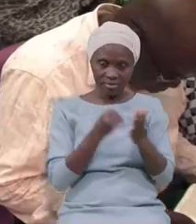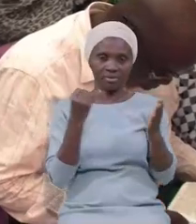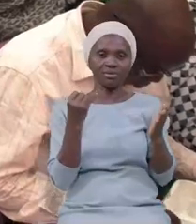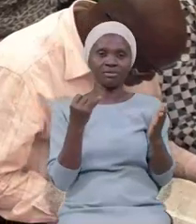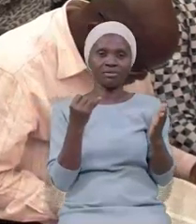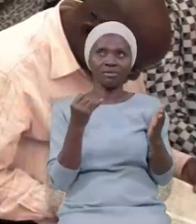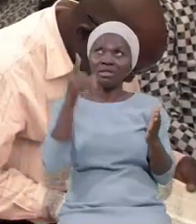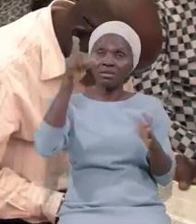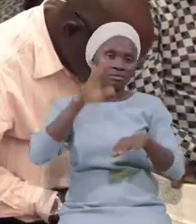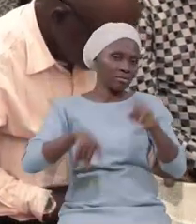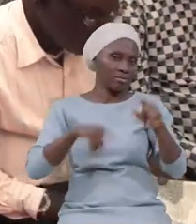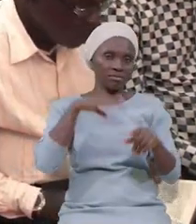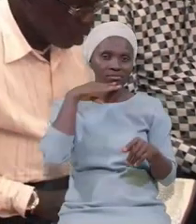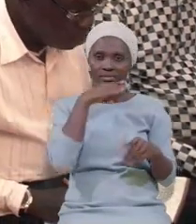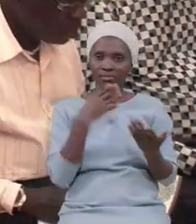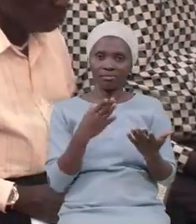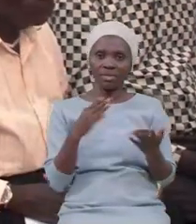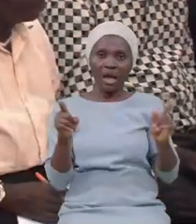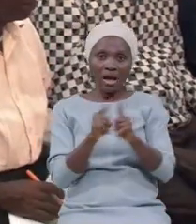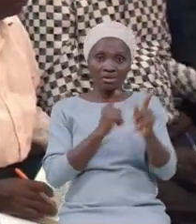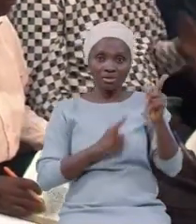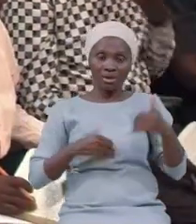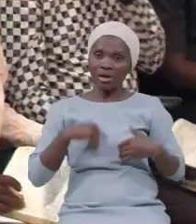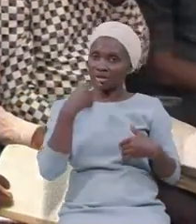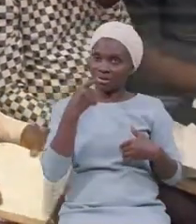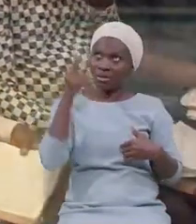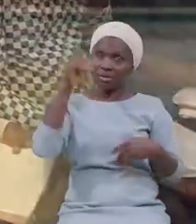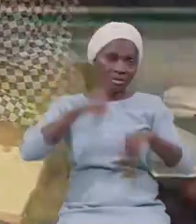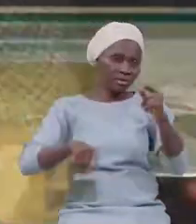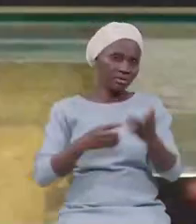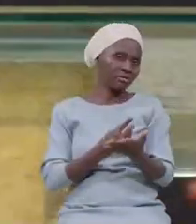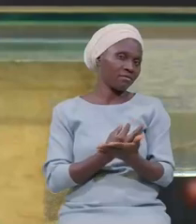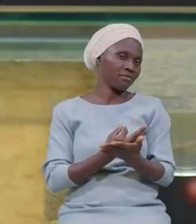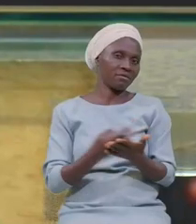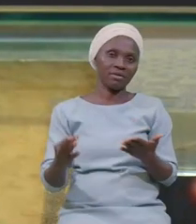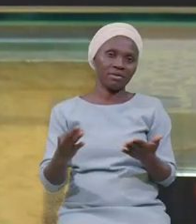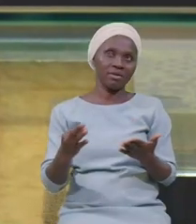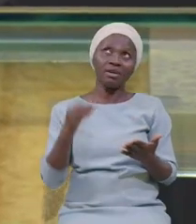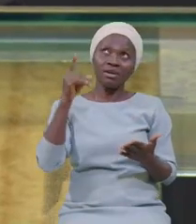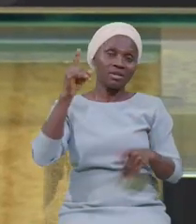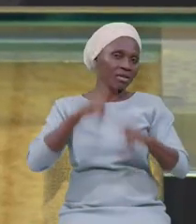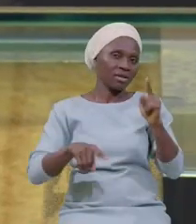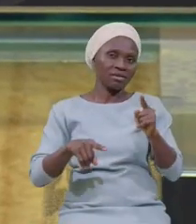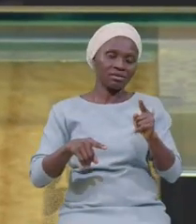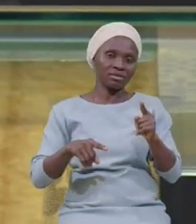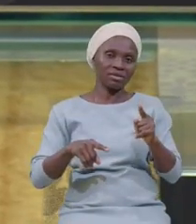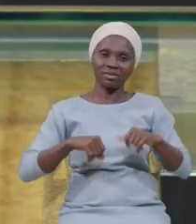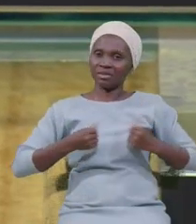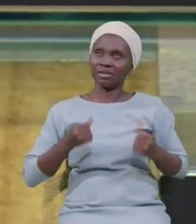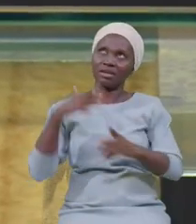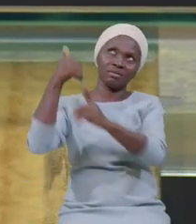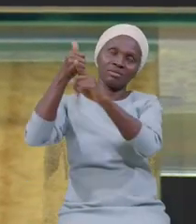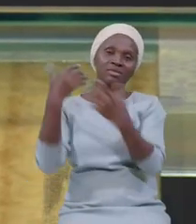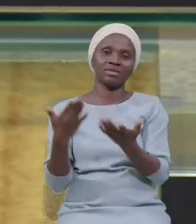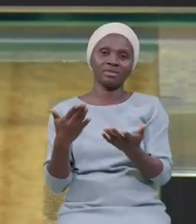comme a dit l'Éternel, il ne peut pas mentir, comme a dit l'Éternel, il ne peut pas échouer, comme a dit l'Éternel, il ne peut pas se renier, comme a